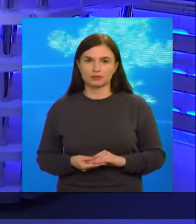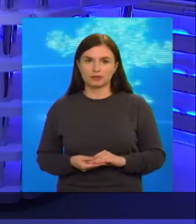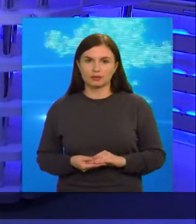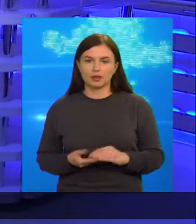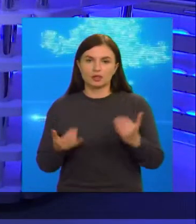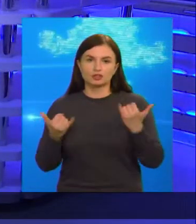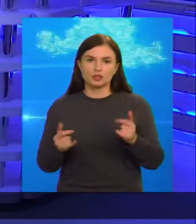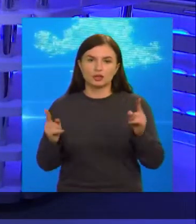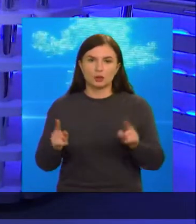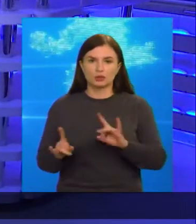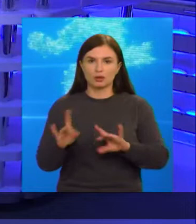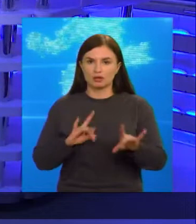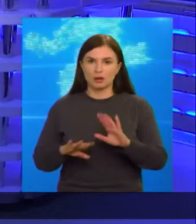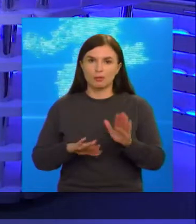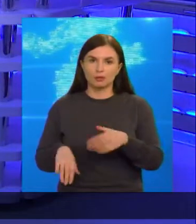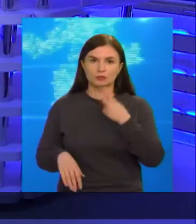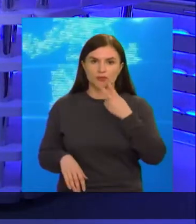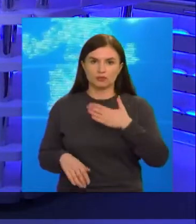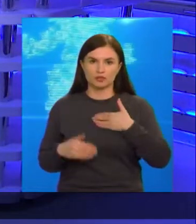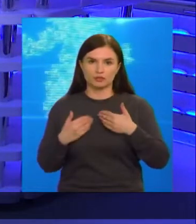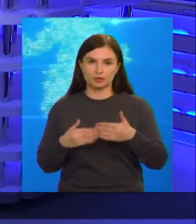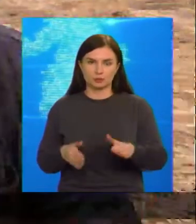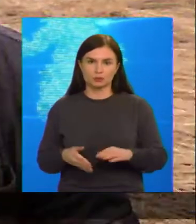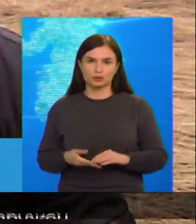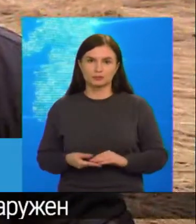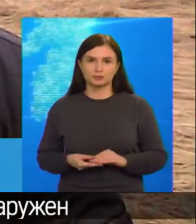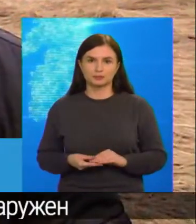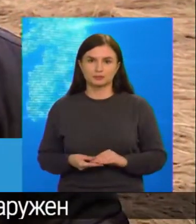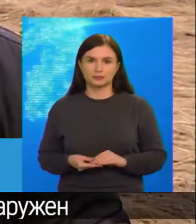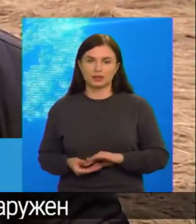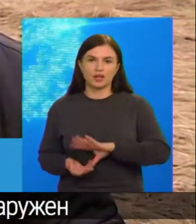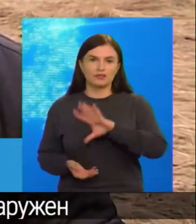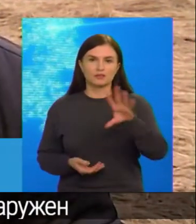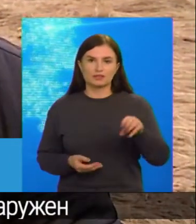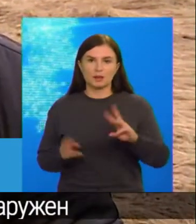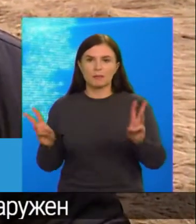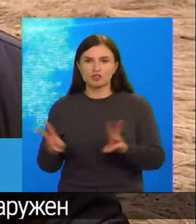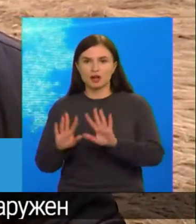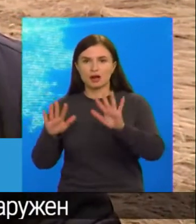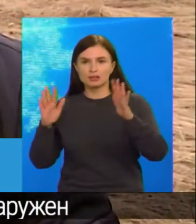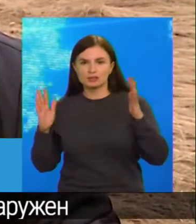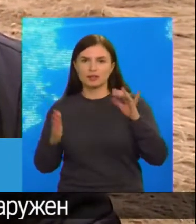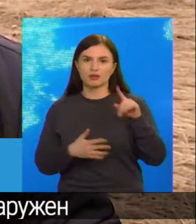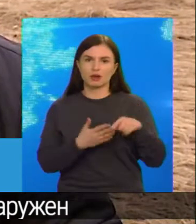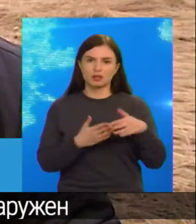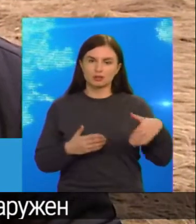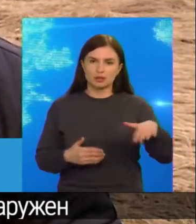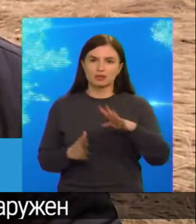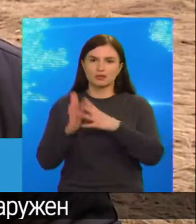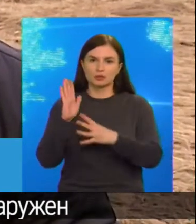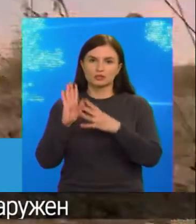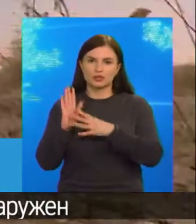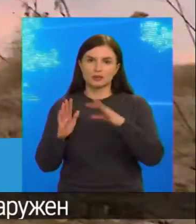Сейчас короткая реклама. Сразу после смотрите в нашем выпуске. Все пожары и лесные, и ландшафтные, 99%